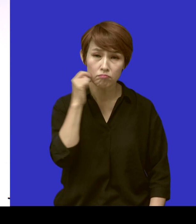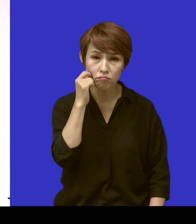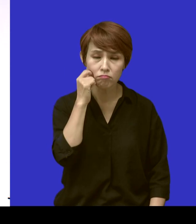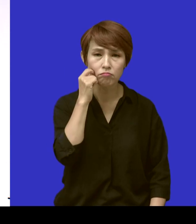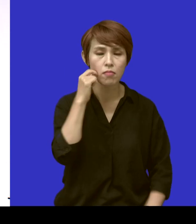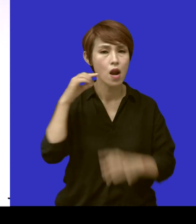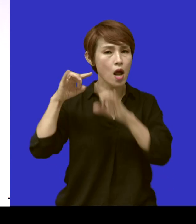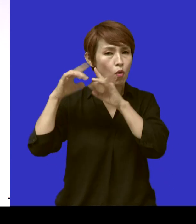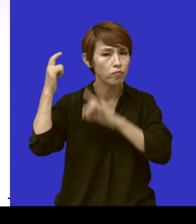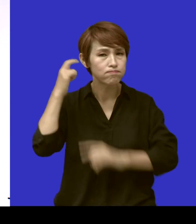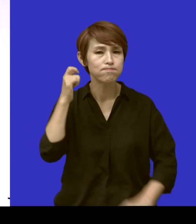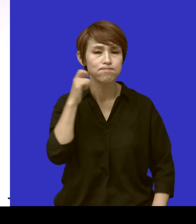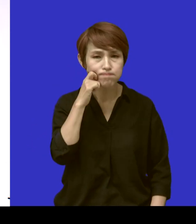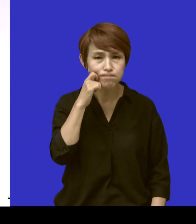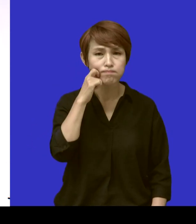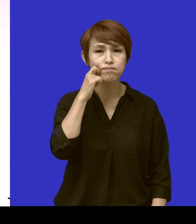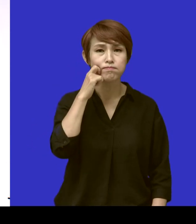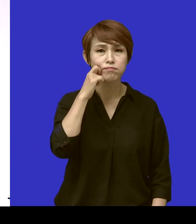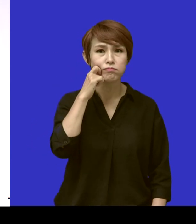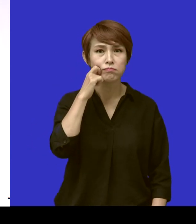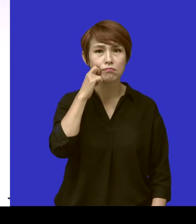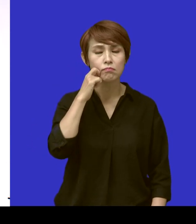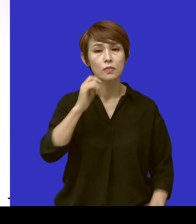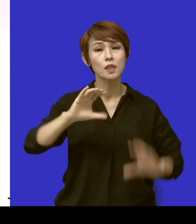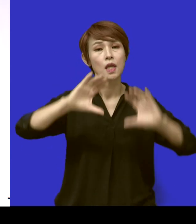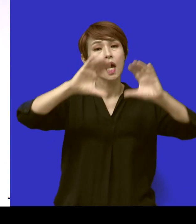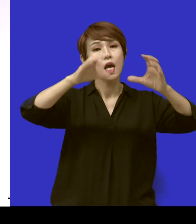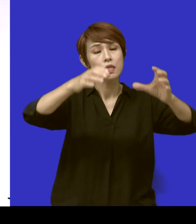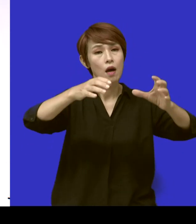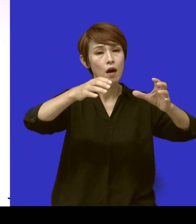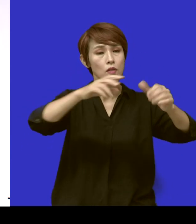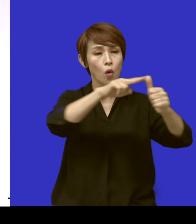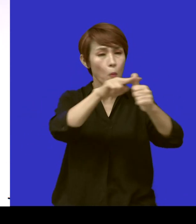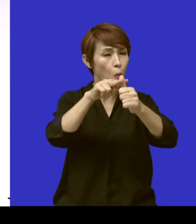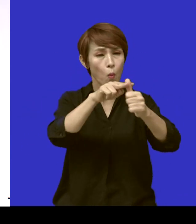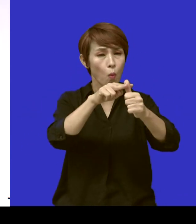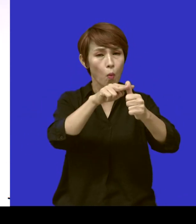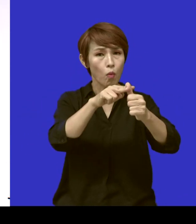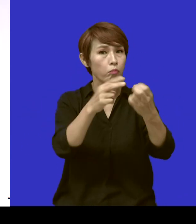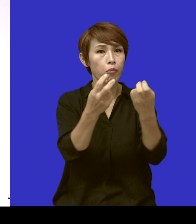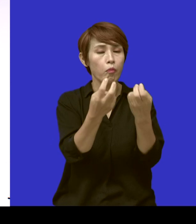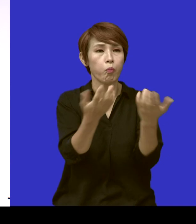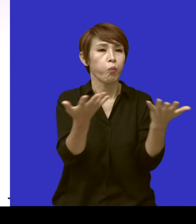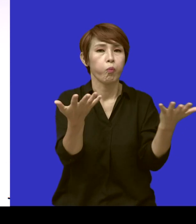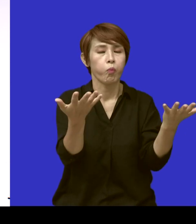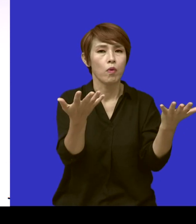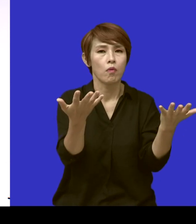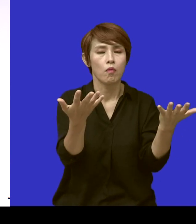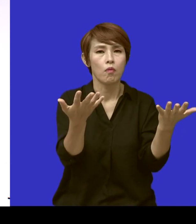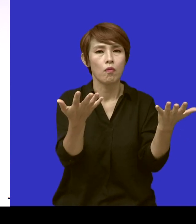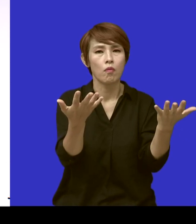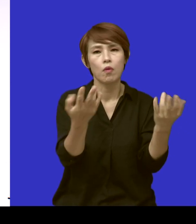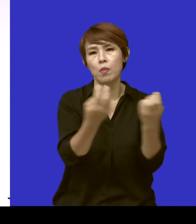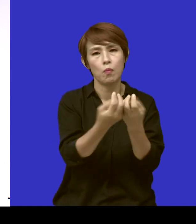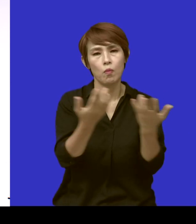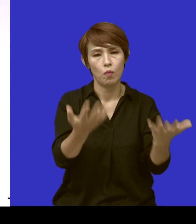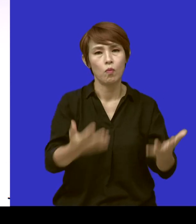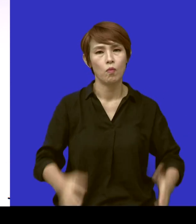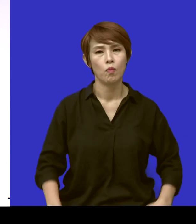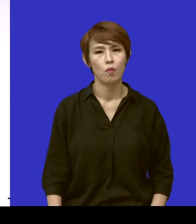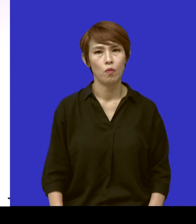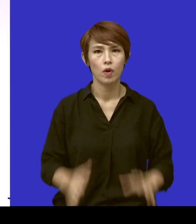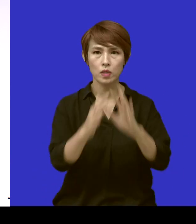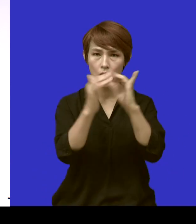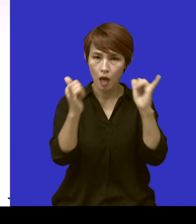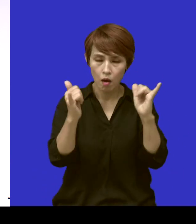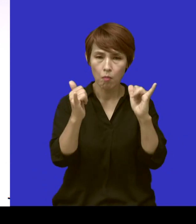네. 라디오도 들을 수 없고 세상과 소통할 수 있는 아. 방법이 전혀 없거든요. 사물과도 장벽,